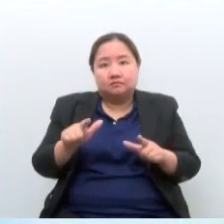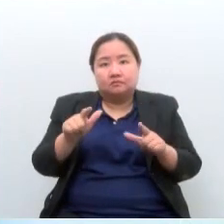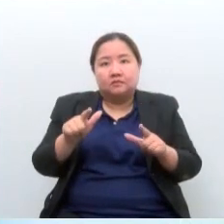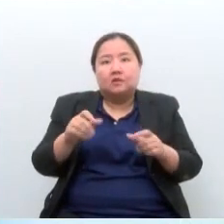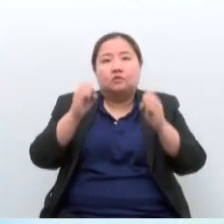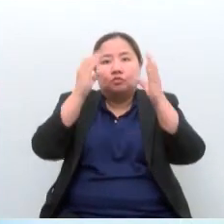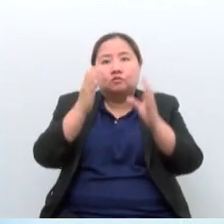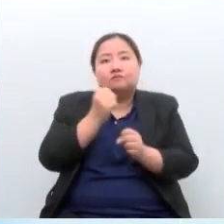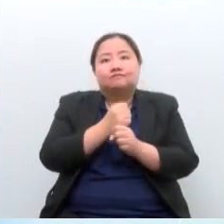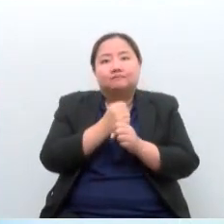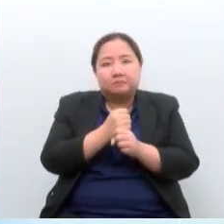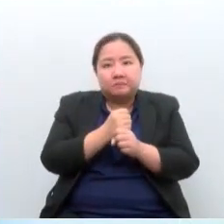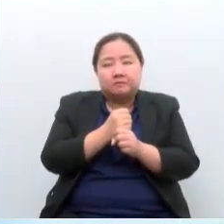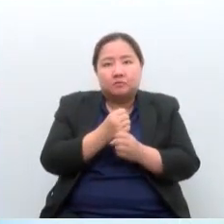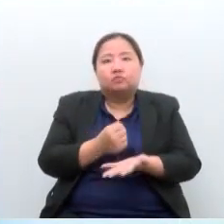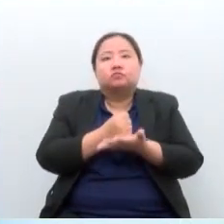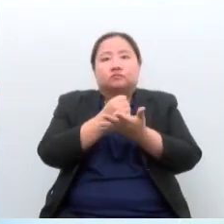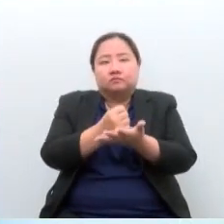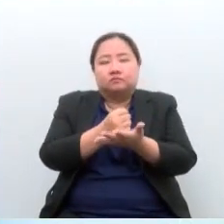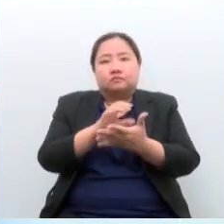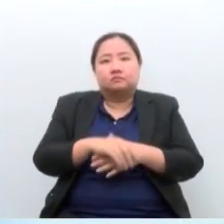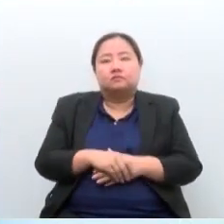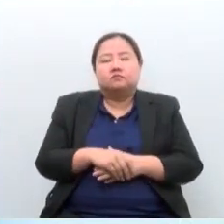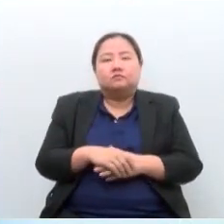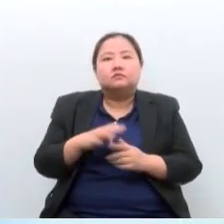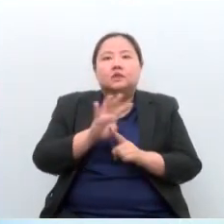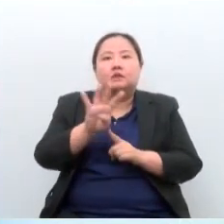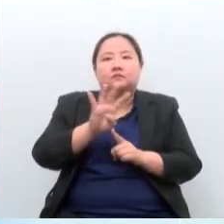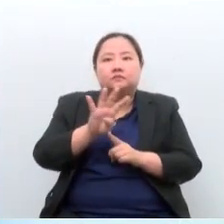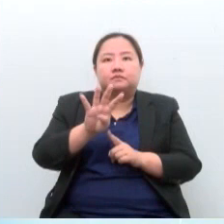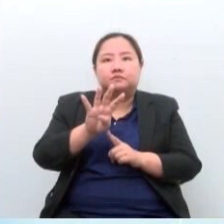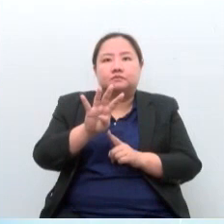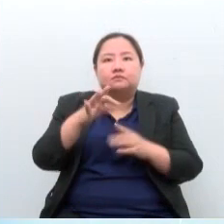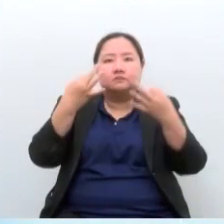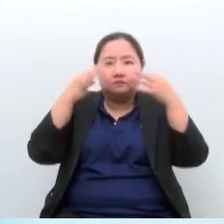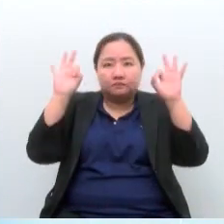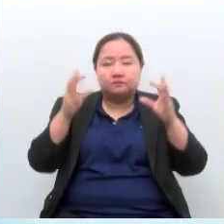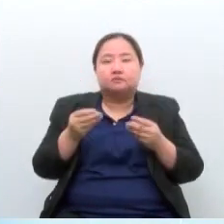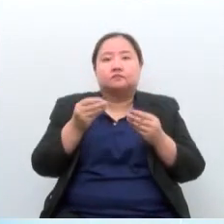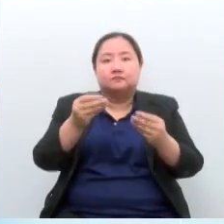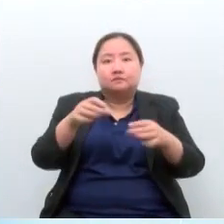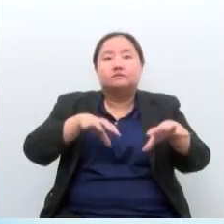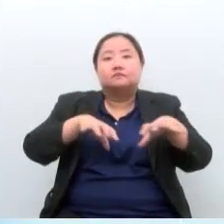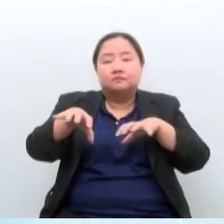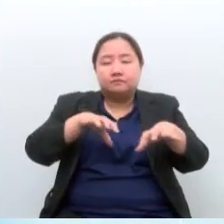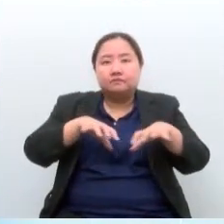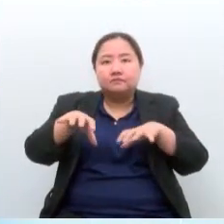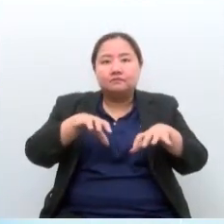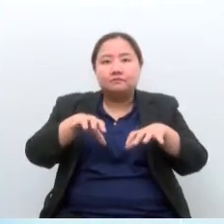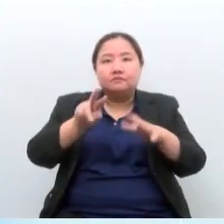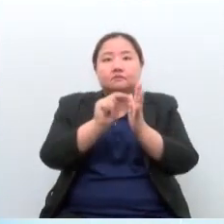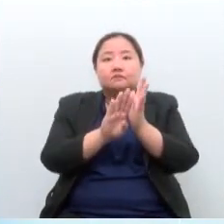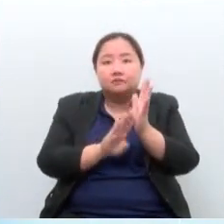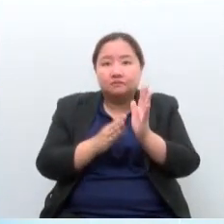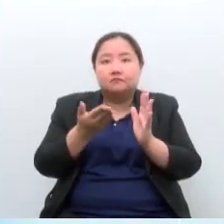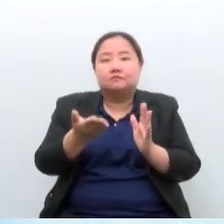ครับส่วนข้อ 4เสำคัญที่สุดนะครับคือว่าให้อิสระนะครับการาจัดการในนโยบายนี้